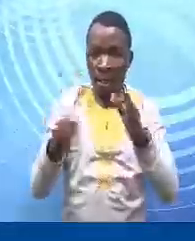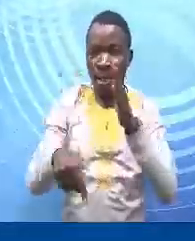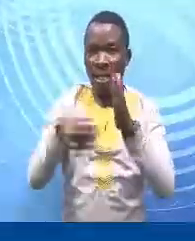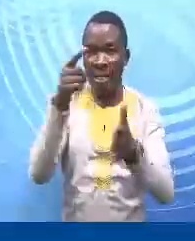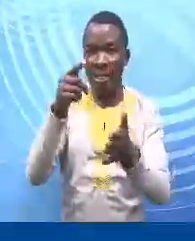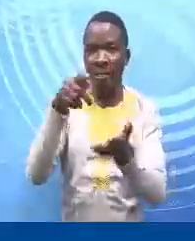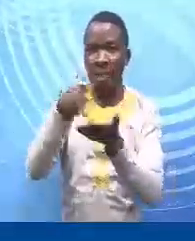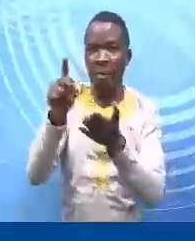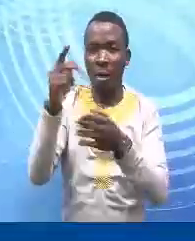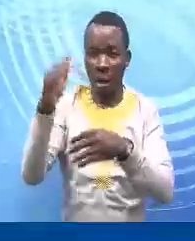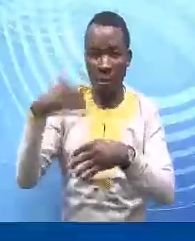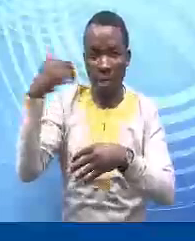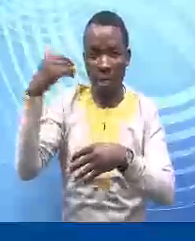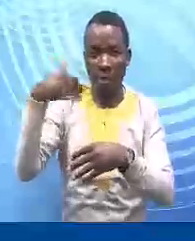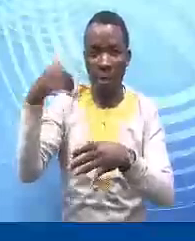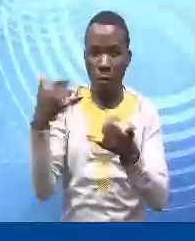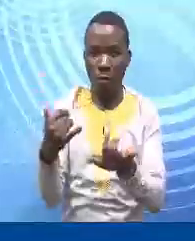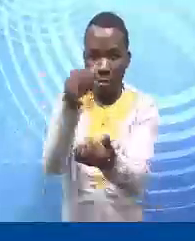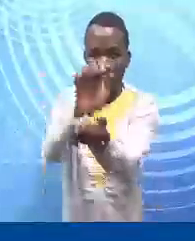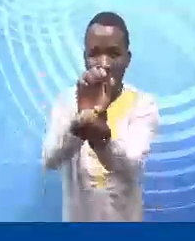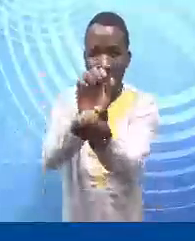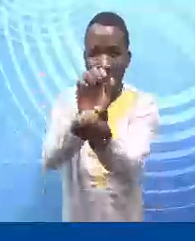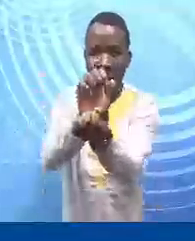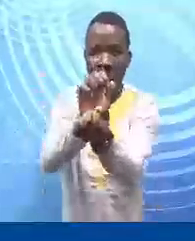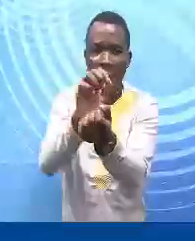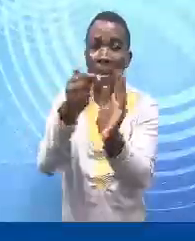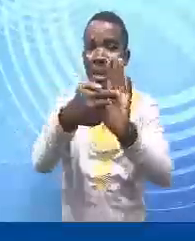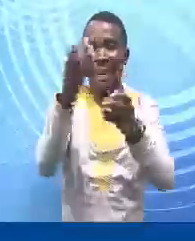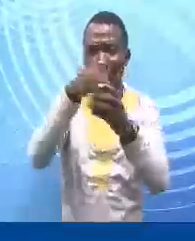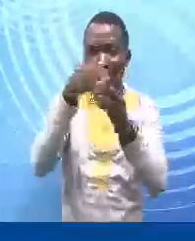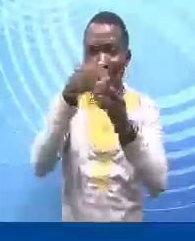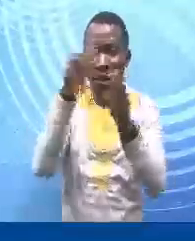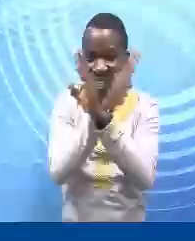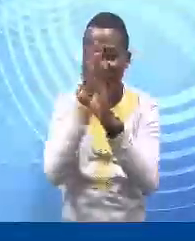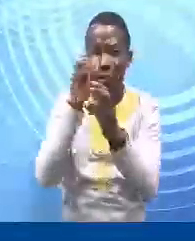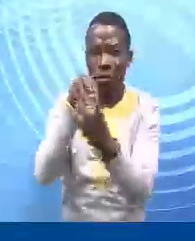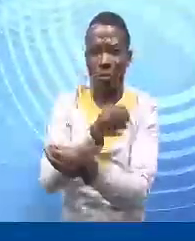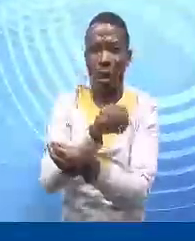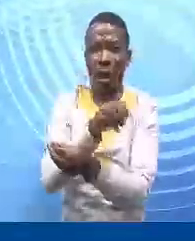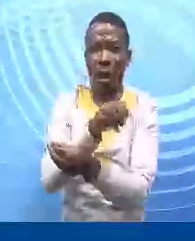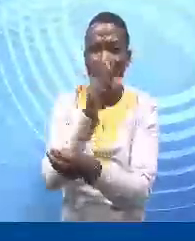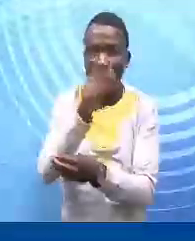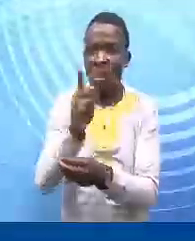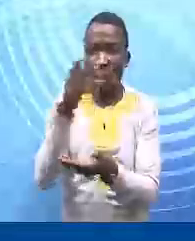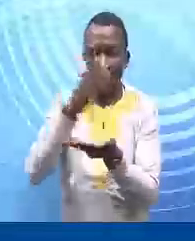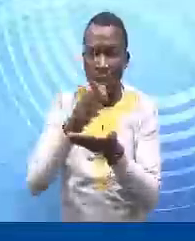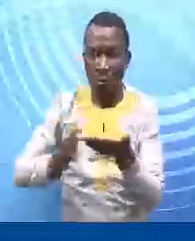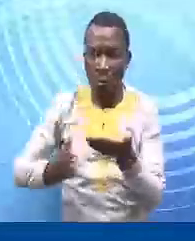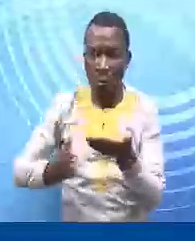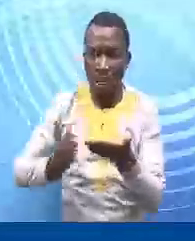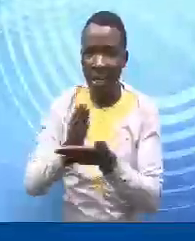bamwambika amapingo aho bitashoboye kugaragara ko harimo na ruswa. Ni hehe gihishemo ruswa? Kuko nta kuntu umuntu abuzwe uburenganzira